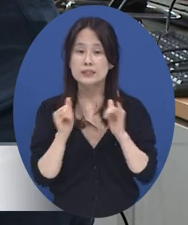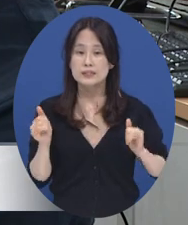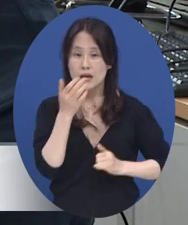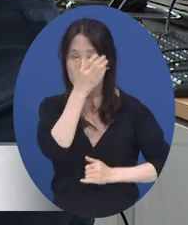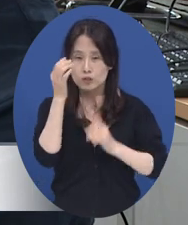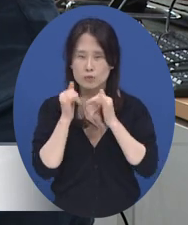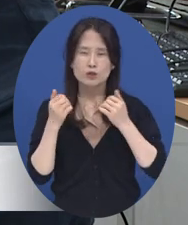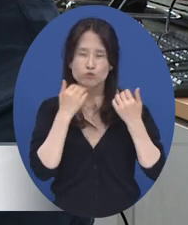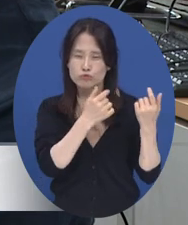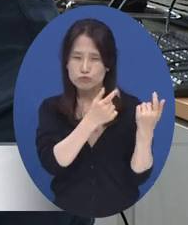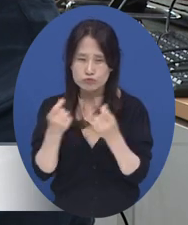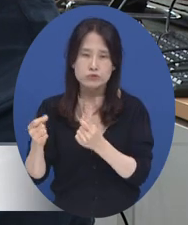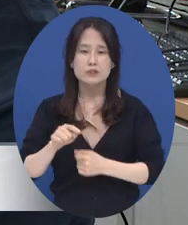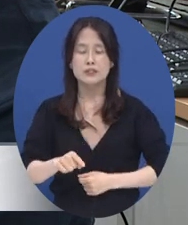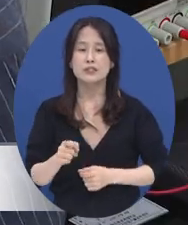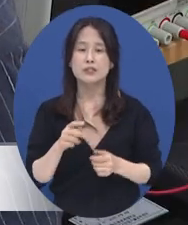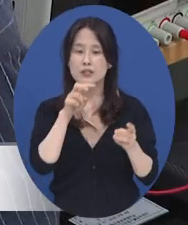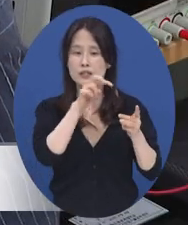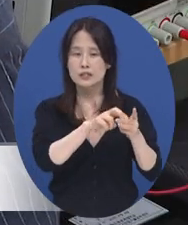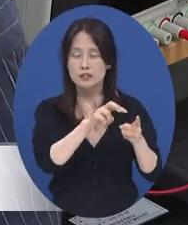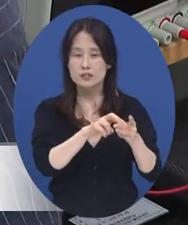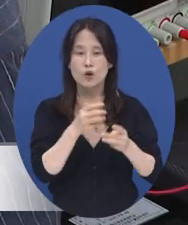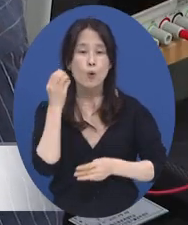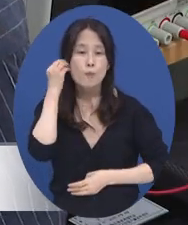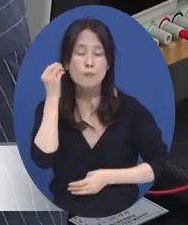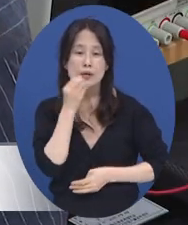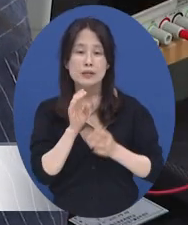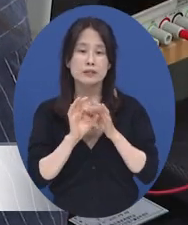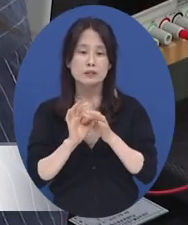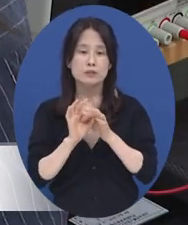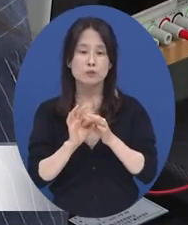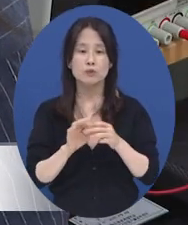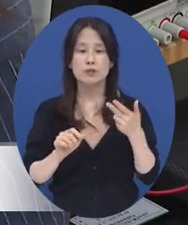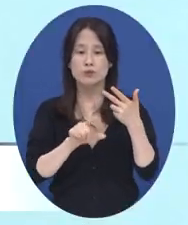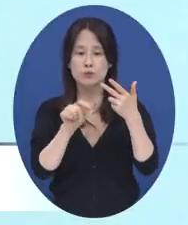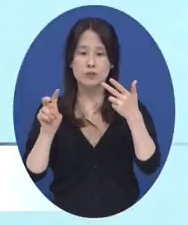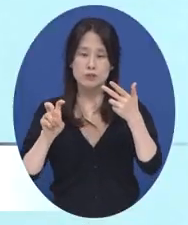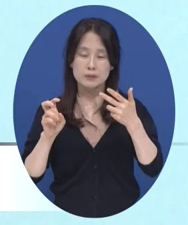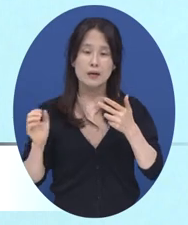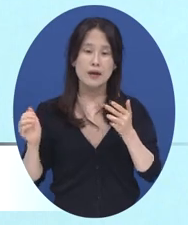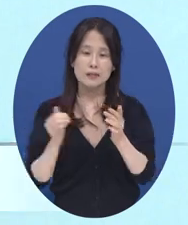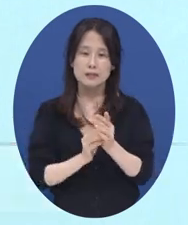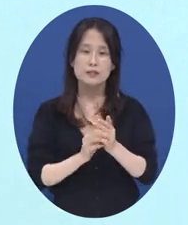청년층 누구나 경기산업기술교육센터 홈페이지를 통해 오는